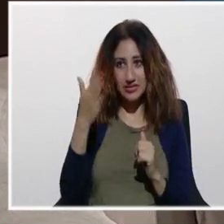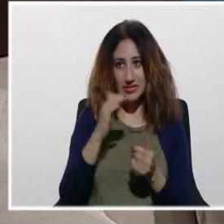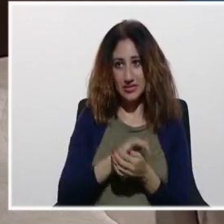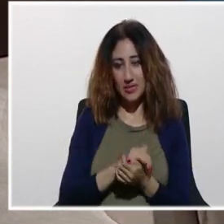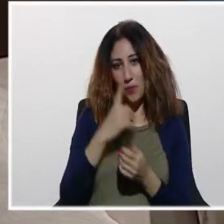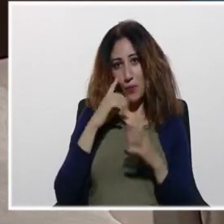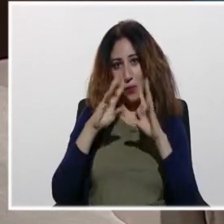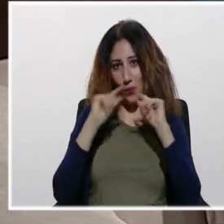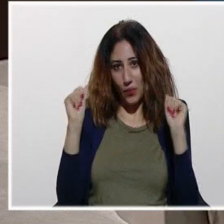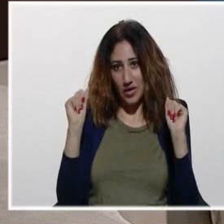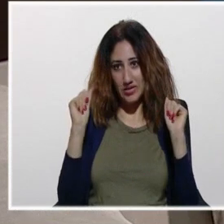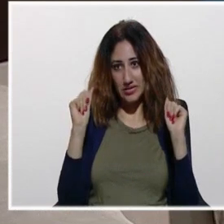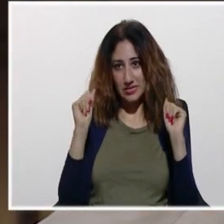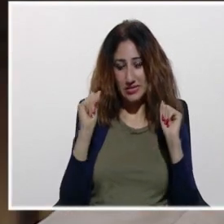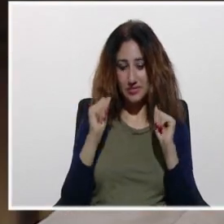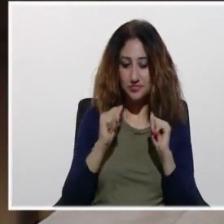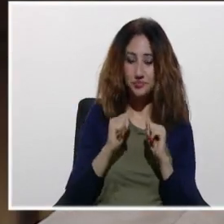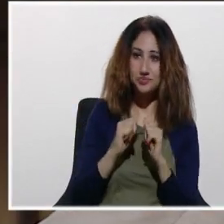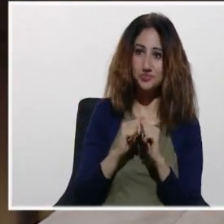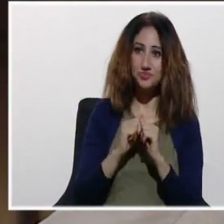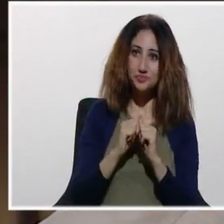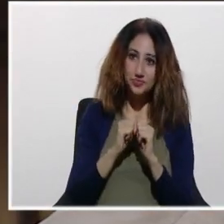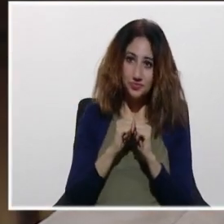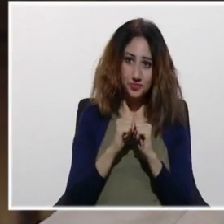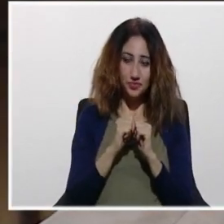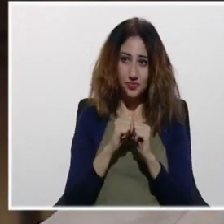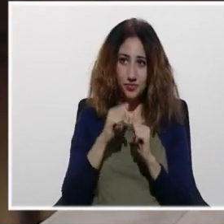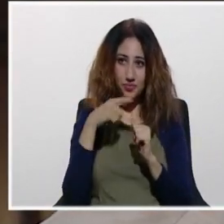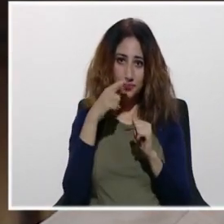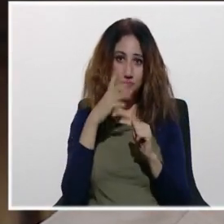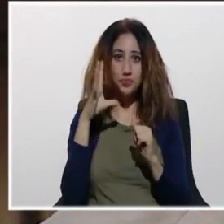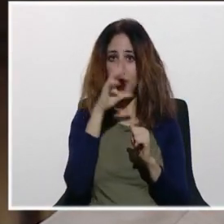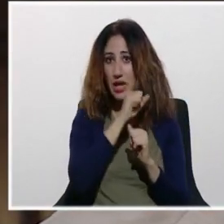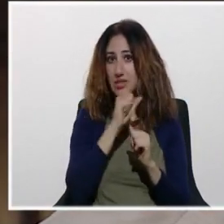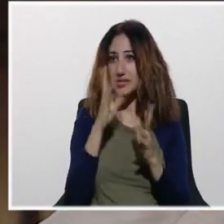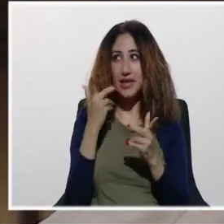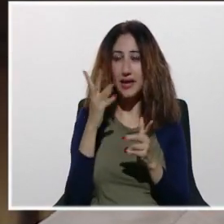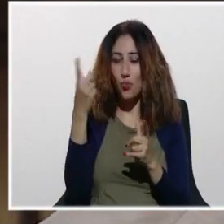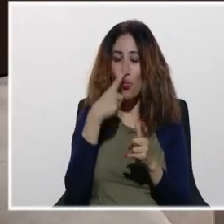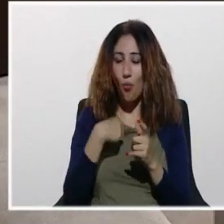وحشتني جدا والله. ازيك؟ قول لي بقى جمال، اسرار التي لم يعرفها احد عن احمد عبد العزيز.